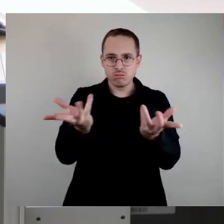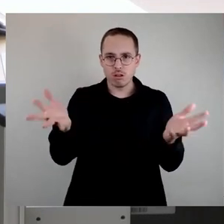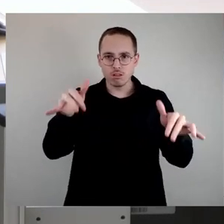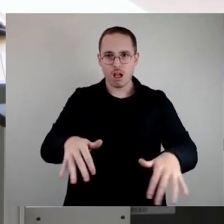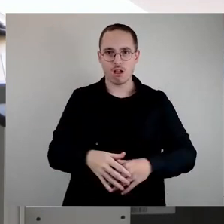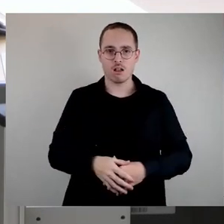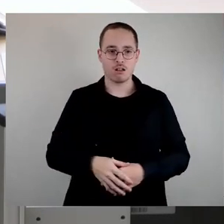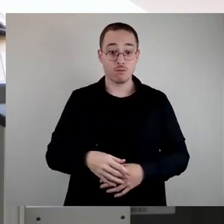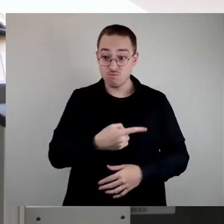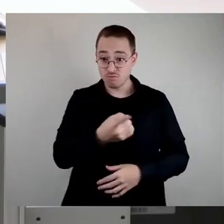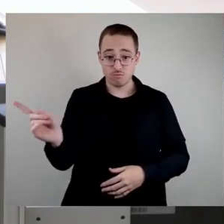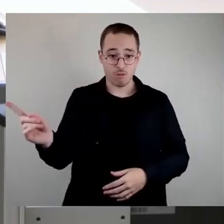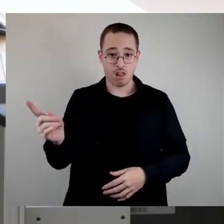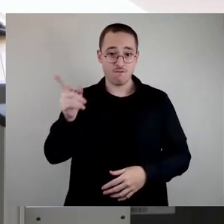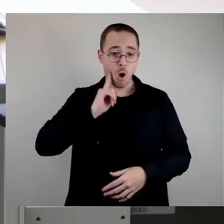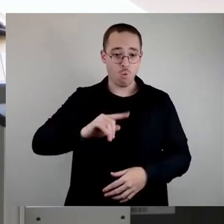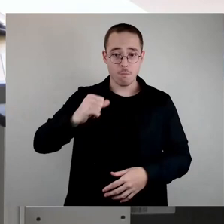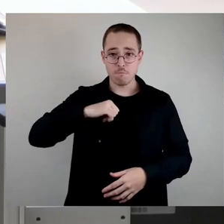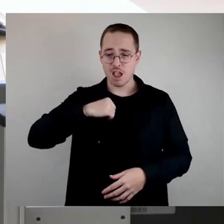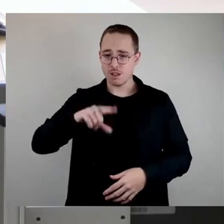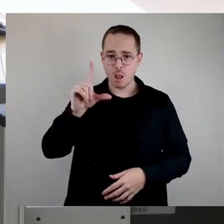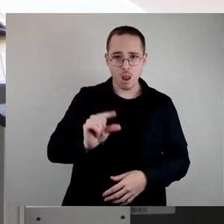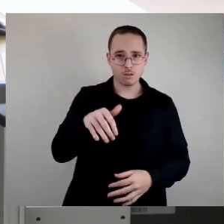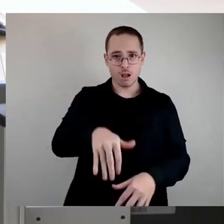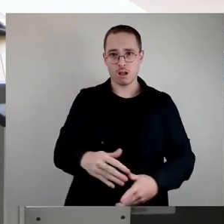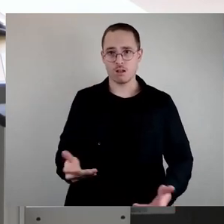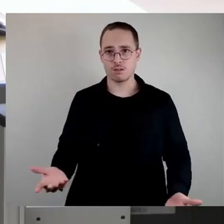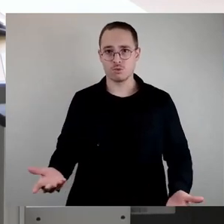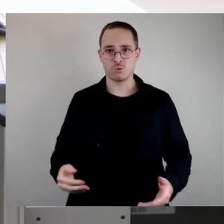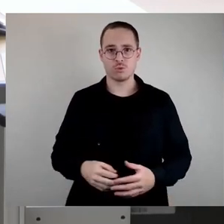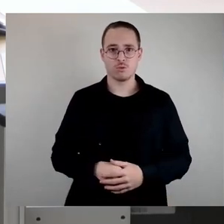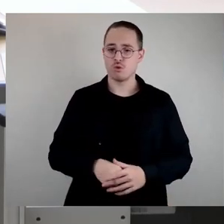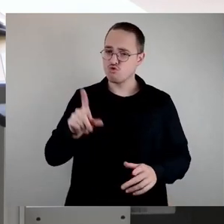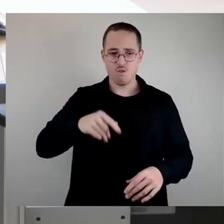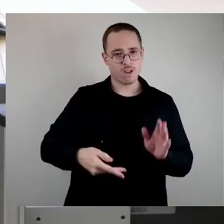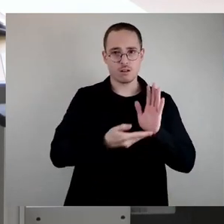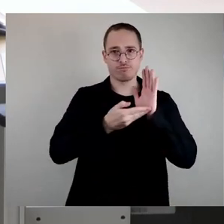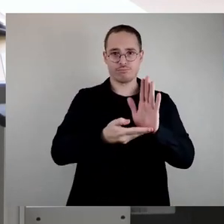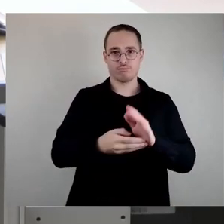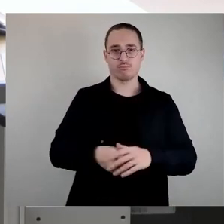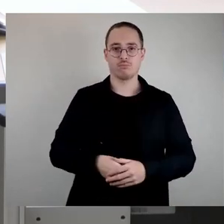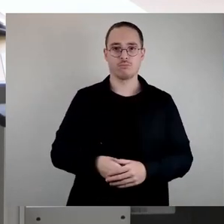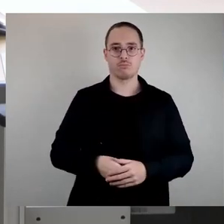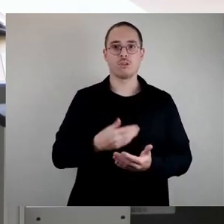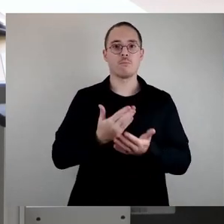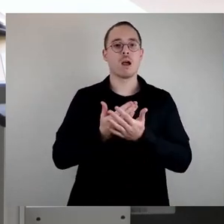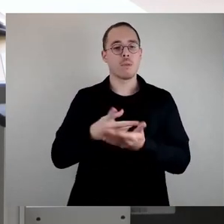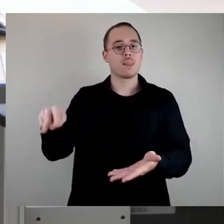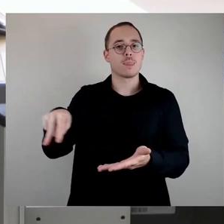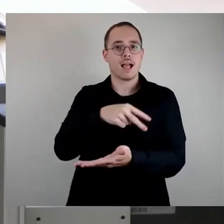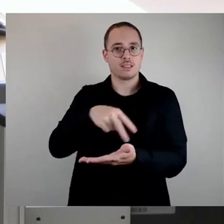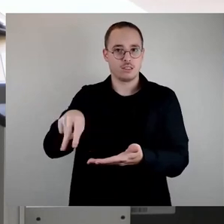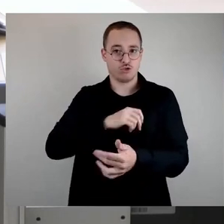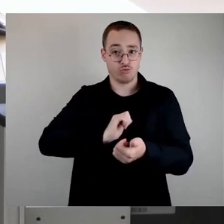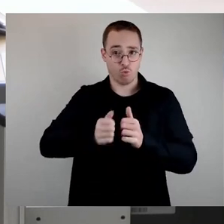sind. Und, Frau Wagner, wir hatten Gelegenheit bei der Weltmeisterschaft der Amateure im Tanzsport